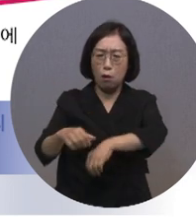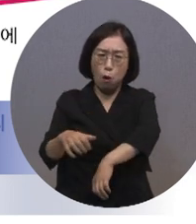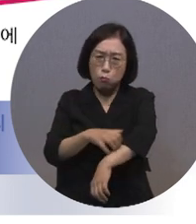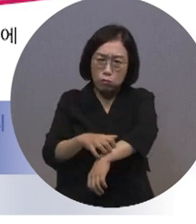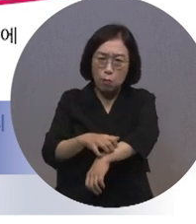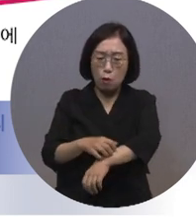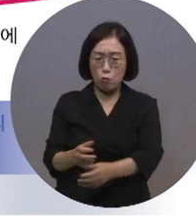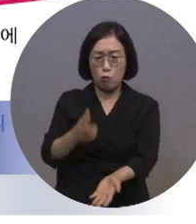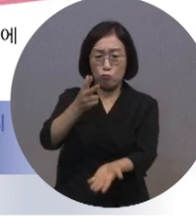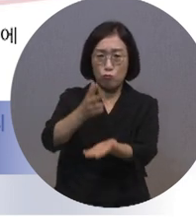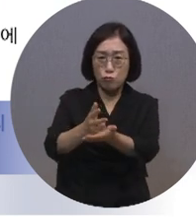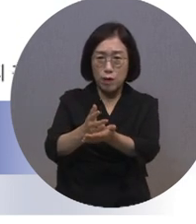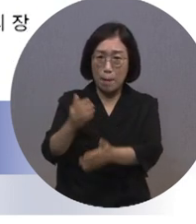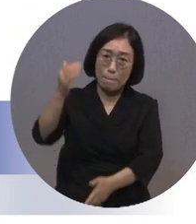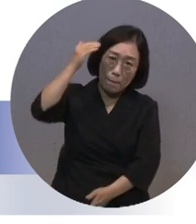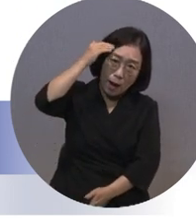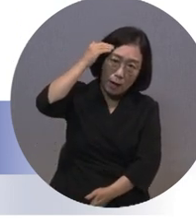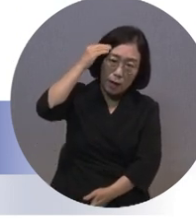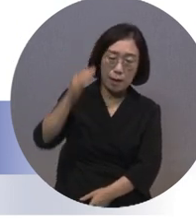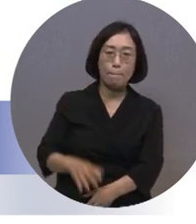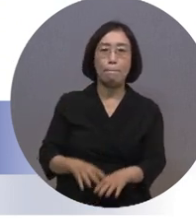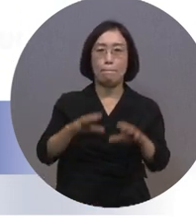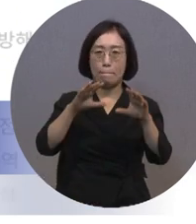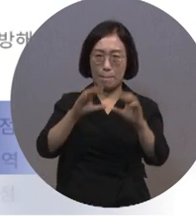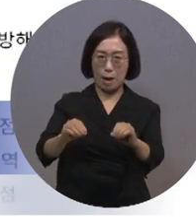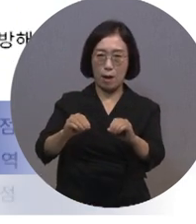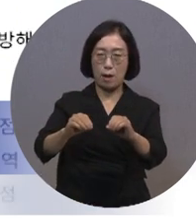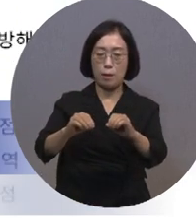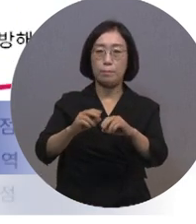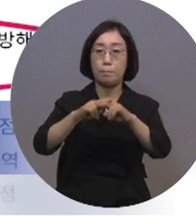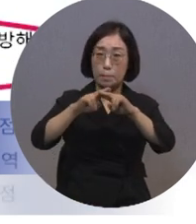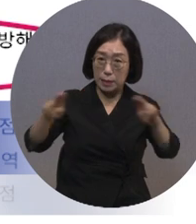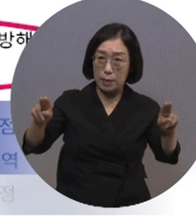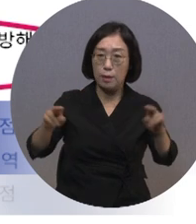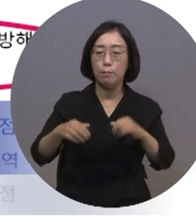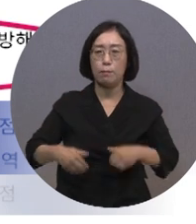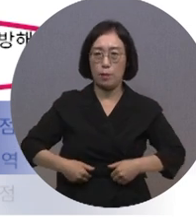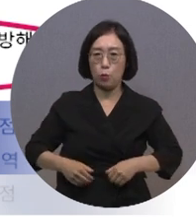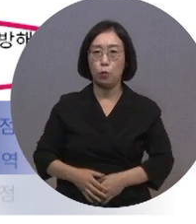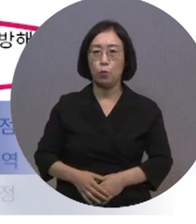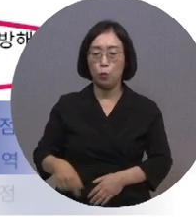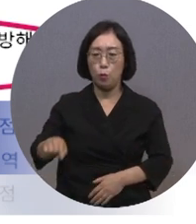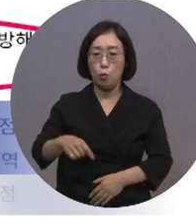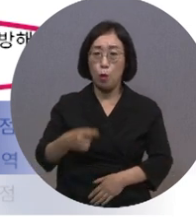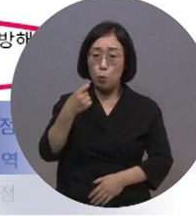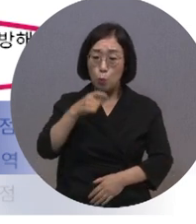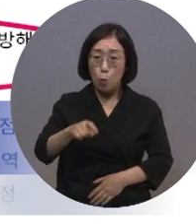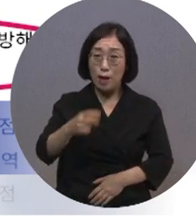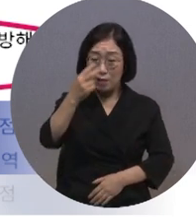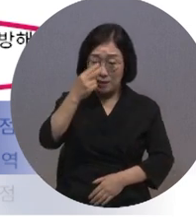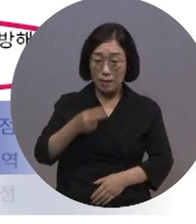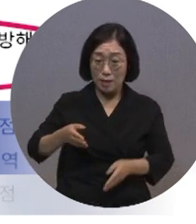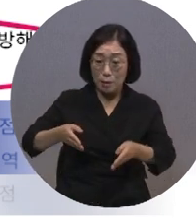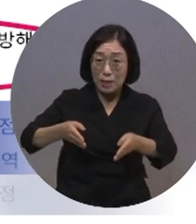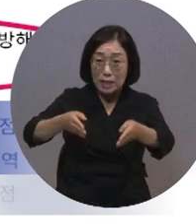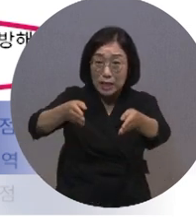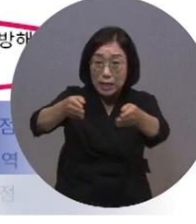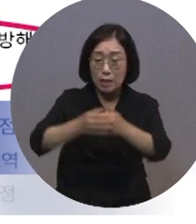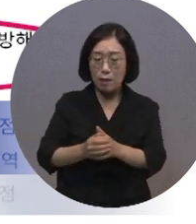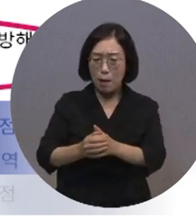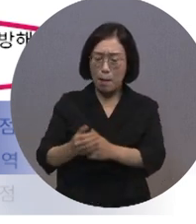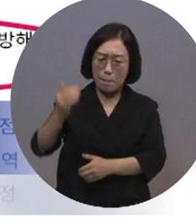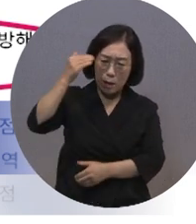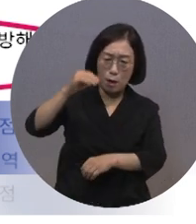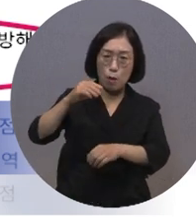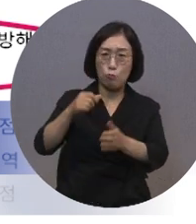방해하는 행위가 금지됩니다 아울러 도로와 여객 시설의 점자 블록 등 장애인을 위한 보도에 물건을 쌓거나